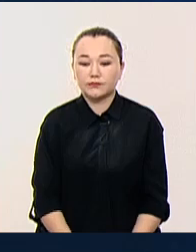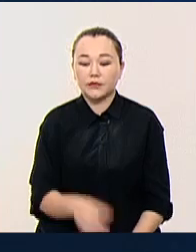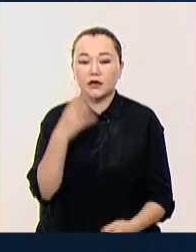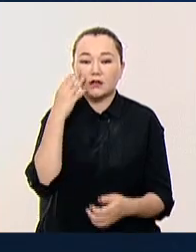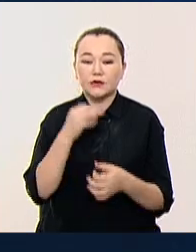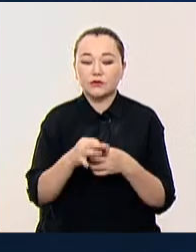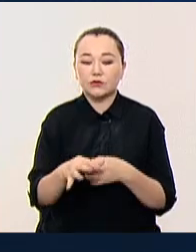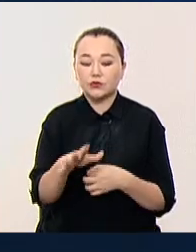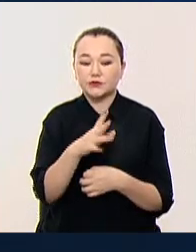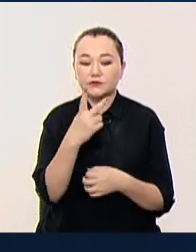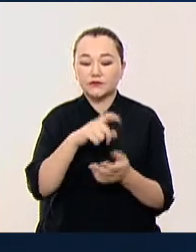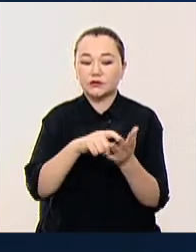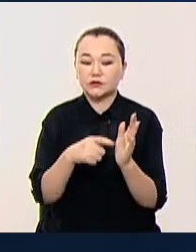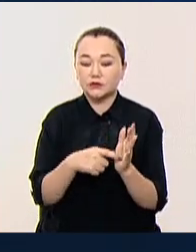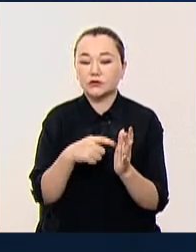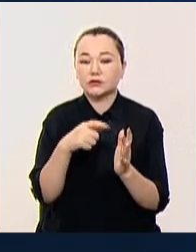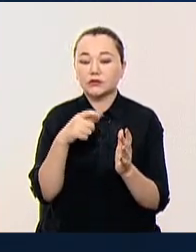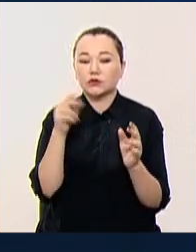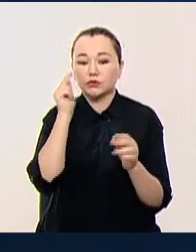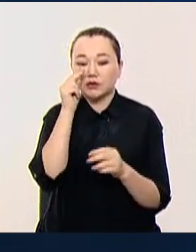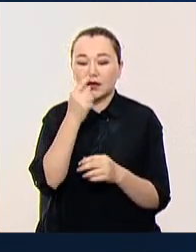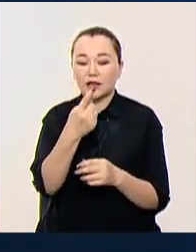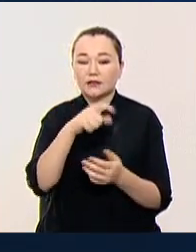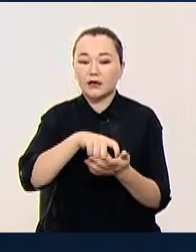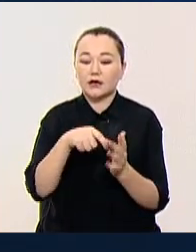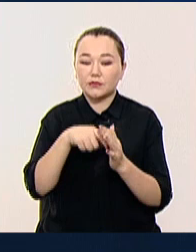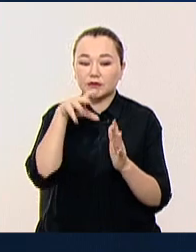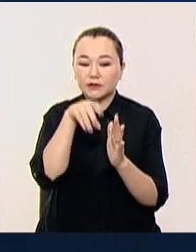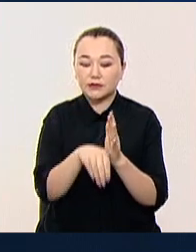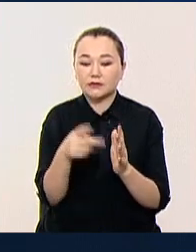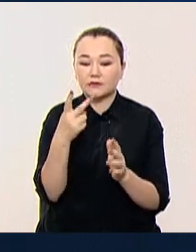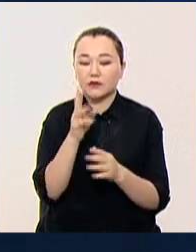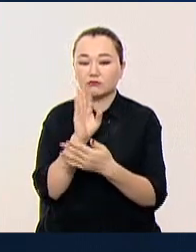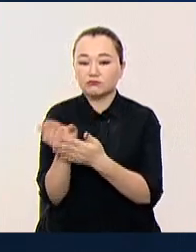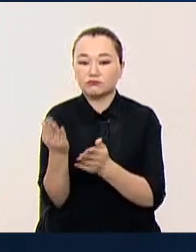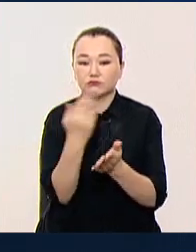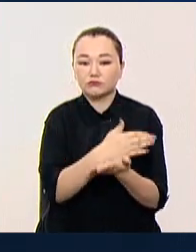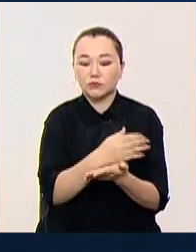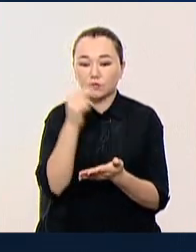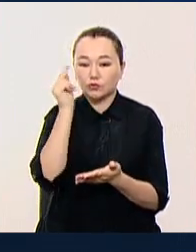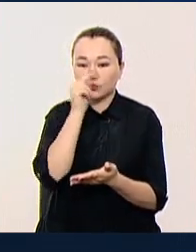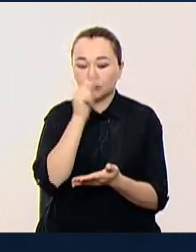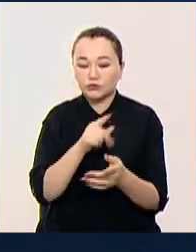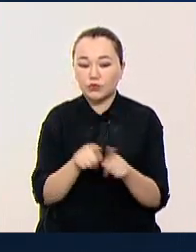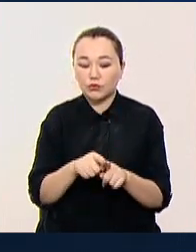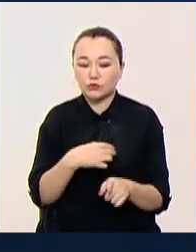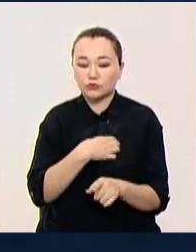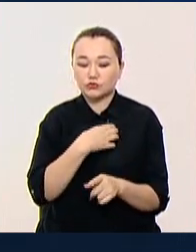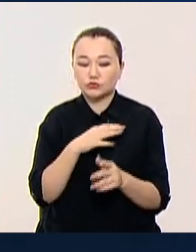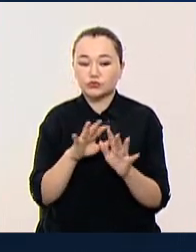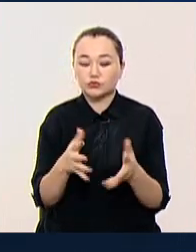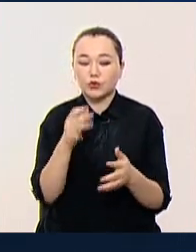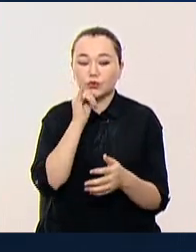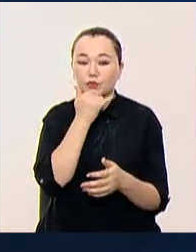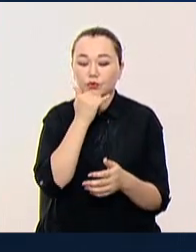Ал Алматы облысында екі сыныптың оқушылары бір кабинетте екі жаққа қарап сабақ оқып жатыр. Мұндай сұмдық жағдай Ұйғыр